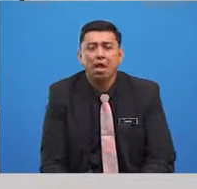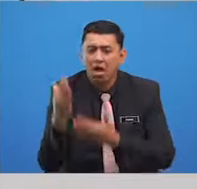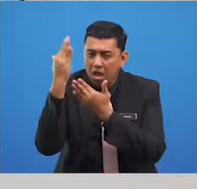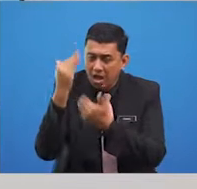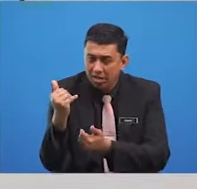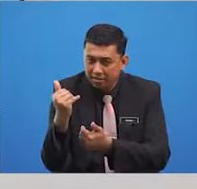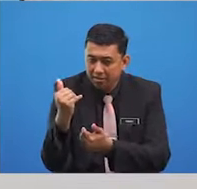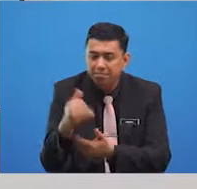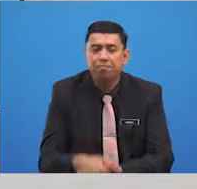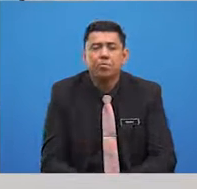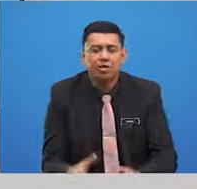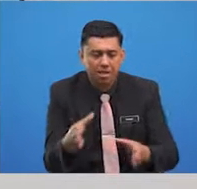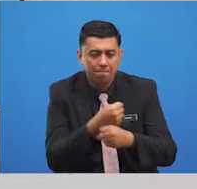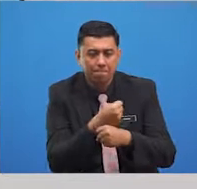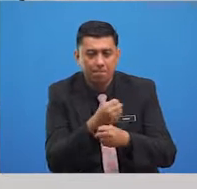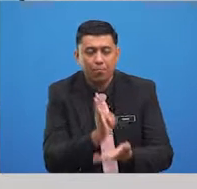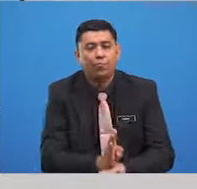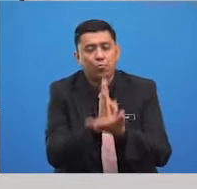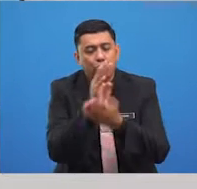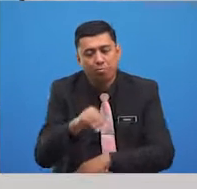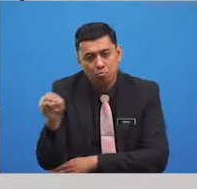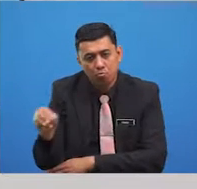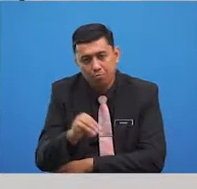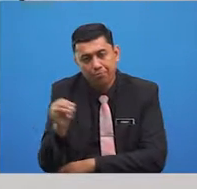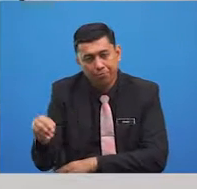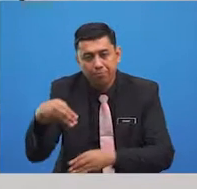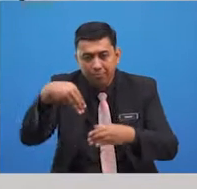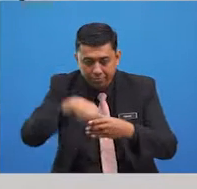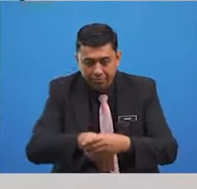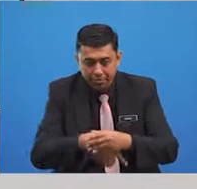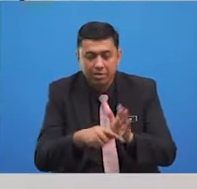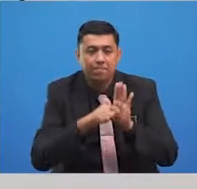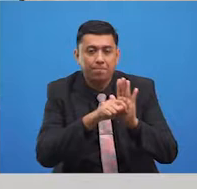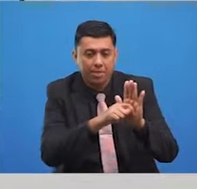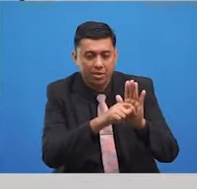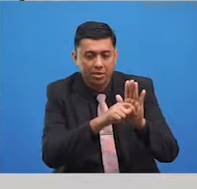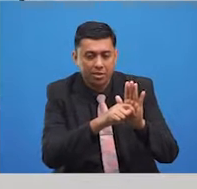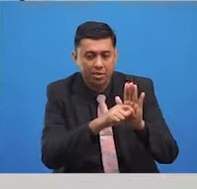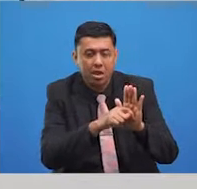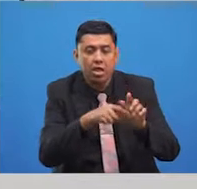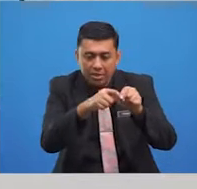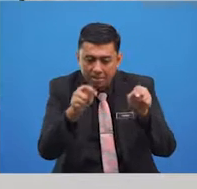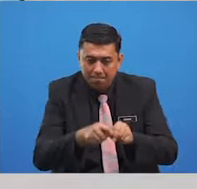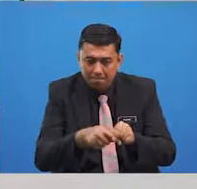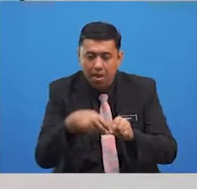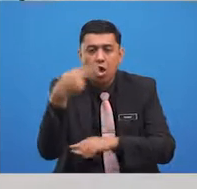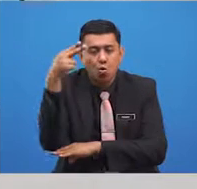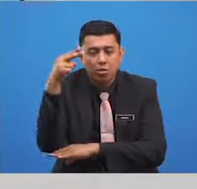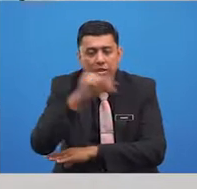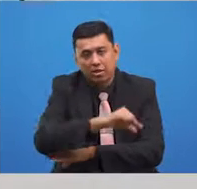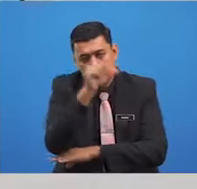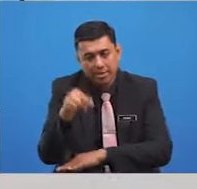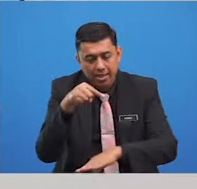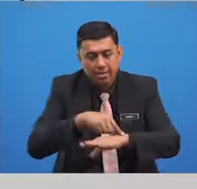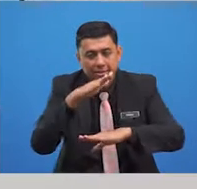Cikgu harap paparan slide ini dapat membantu murid-murid dalam menanda lokasi hutan gunung di atas